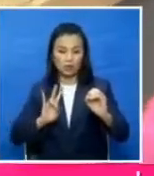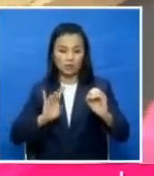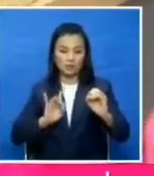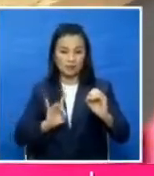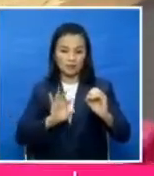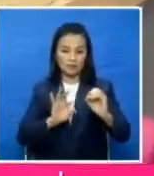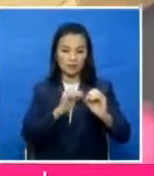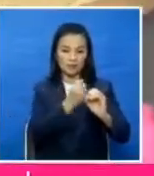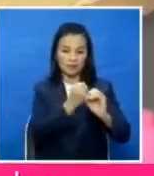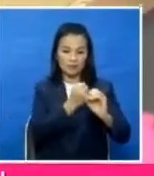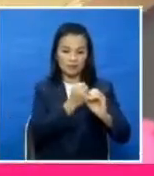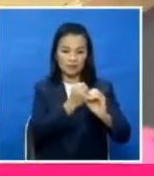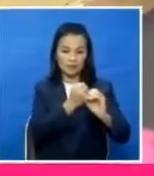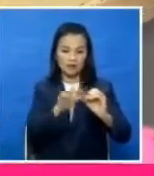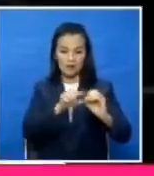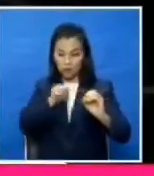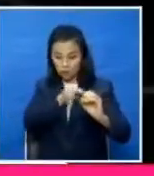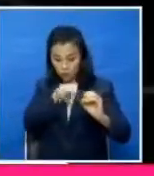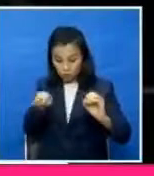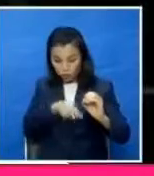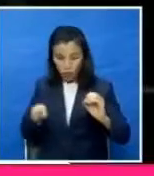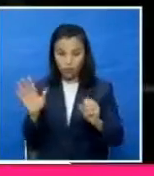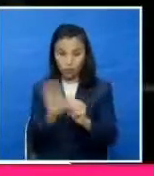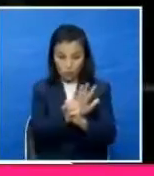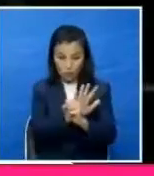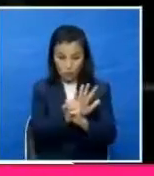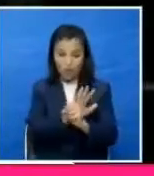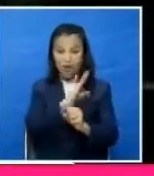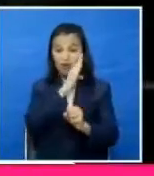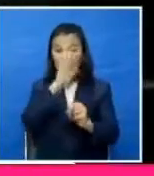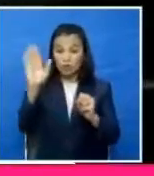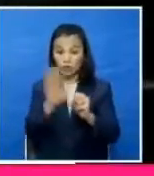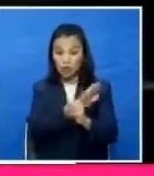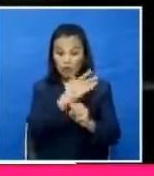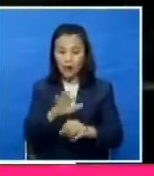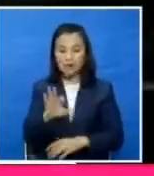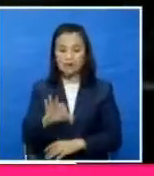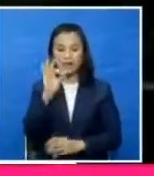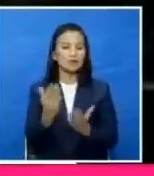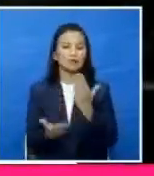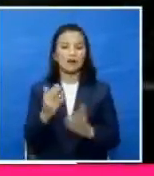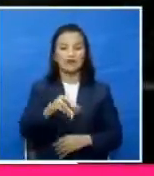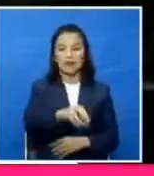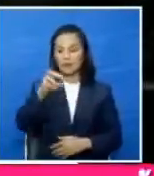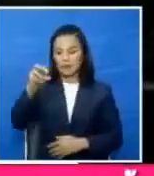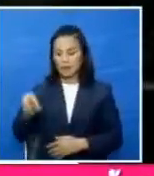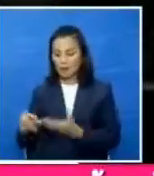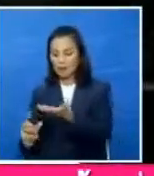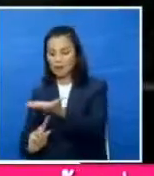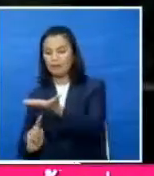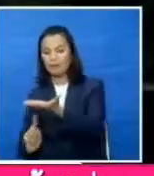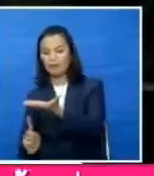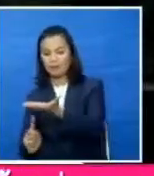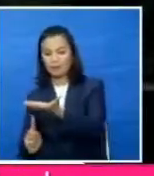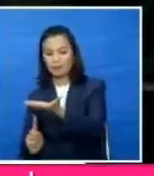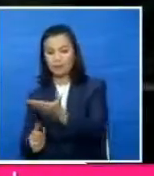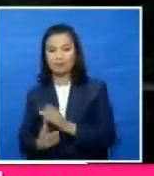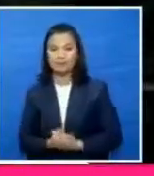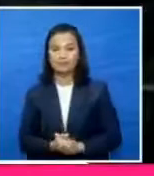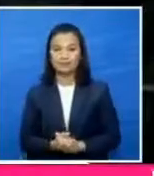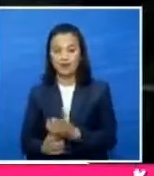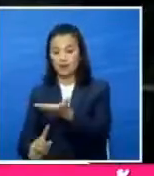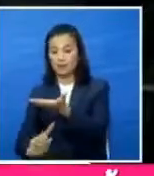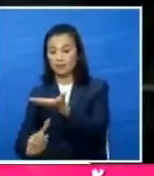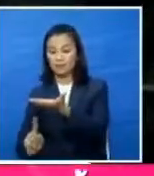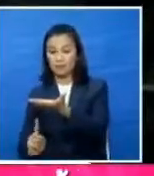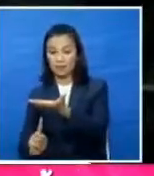7 8 9ครบหรือไม่จากนั้นก็จะใช้วิธีสุ่มตัวอย่างมา1ลูกแล้วชั่งน้ำหนักโดยน้ำหนัก